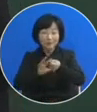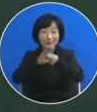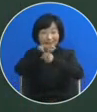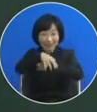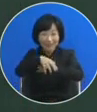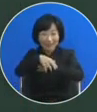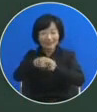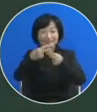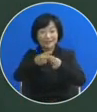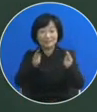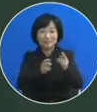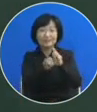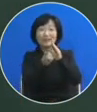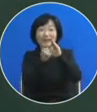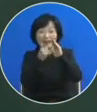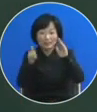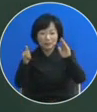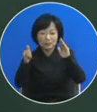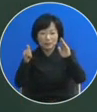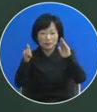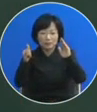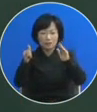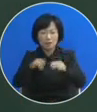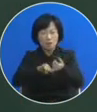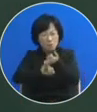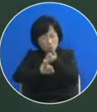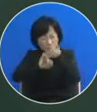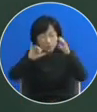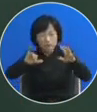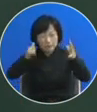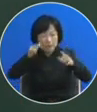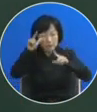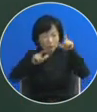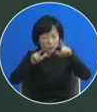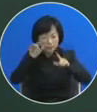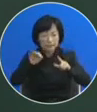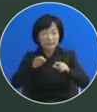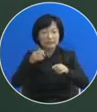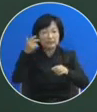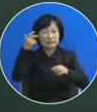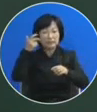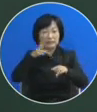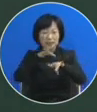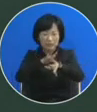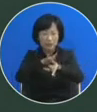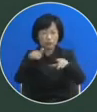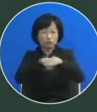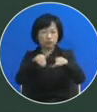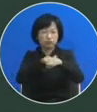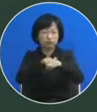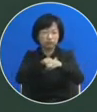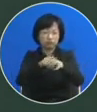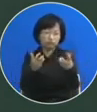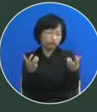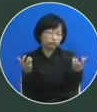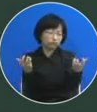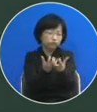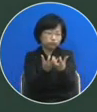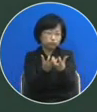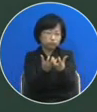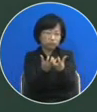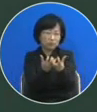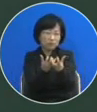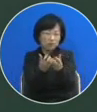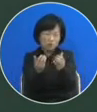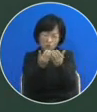가족들 틀림없이 옵니다. All our members of the nation and the world, number one, will absolutely come. 지금 사단 문화로 완전히 뿌리내요.